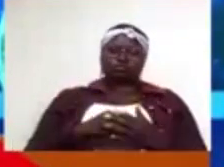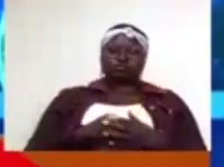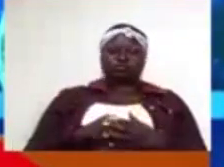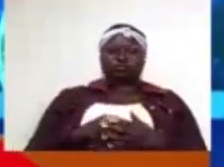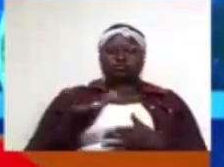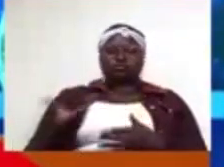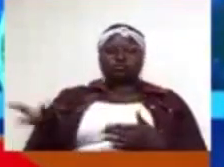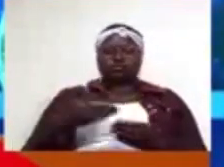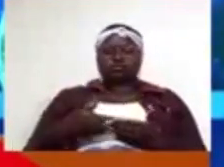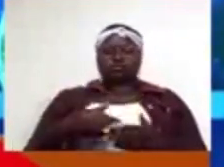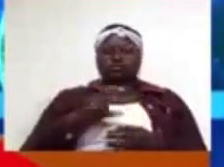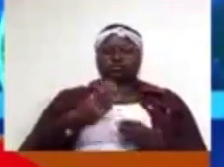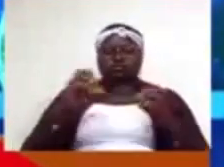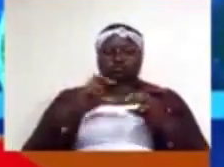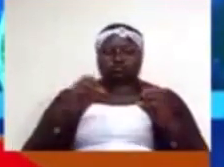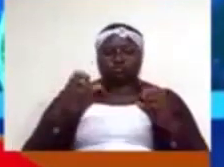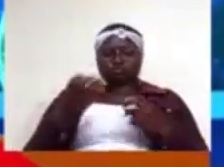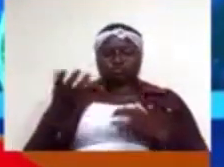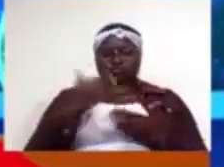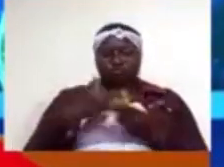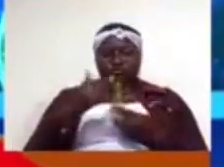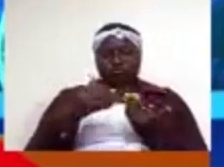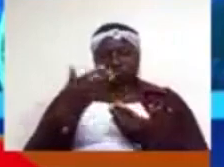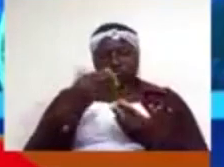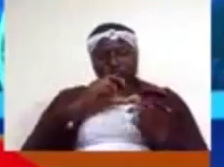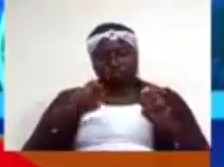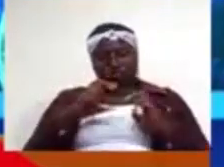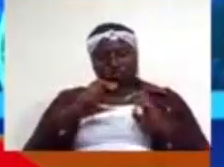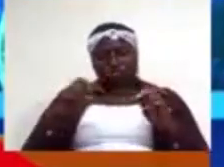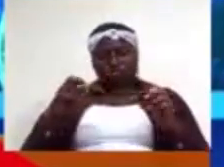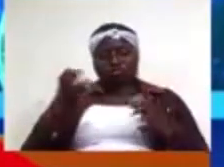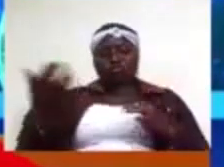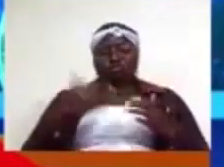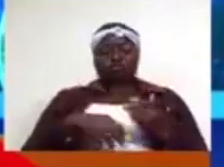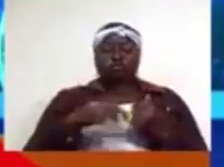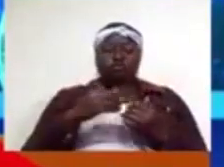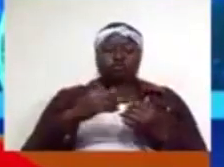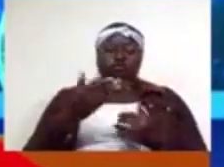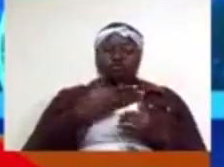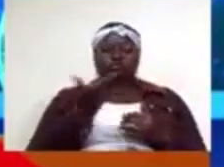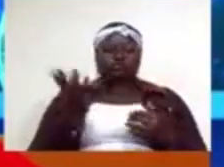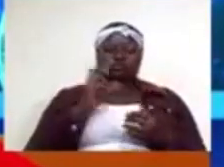www.utanatv.co.ke koro gethana na ithwe kuguo the dakoro ngikwerethera ungikoro wina